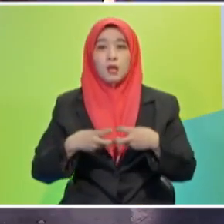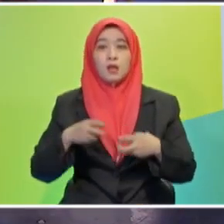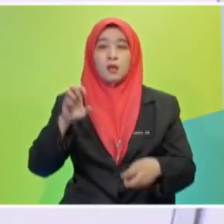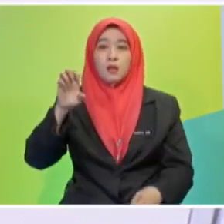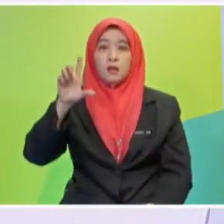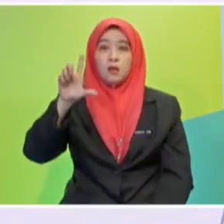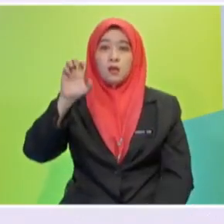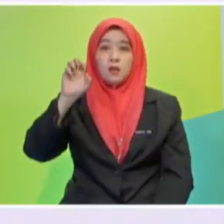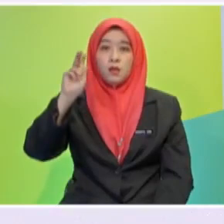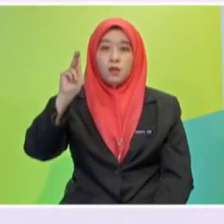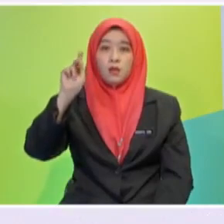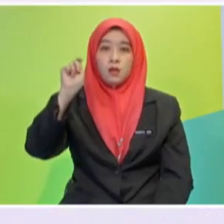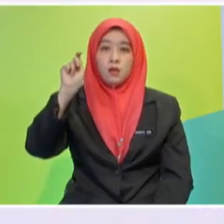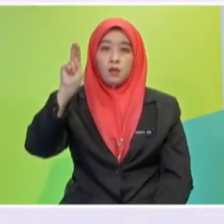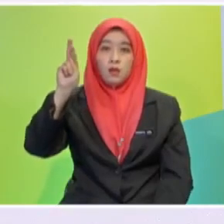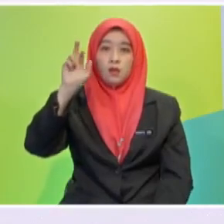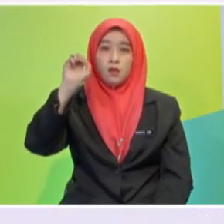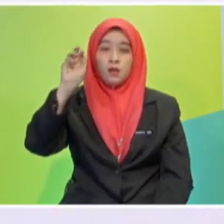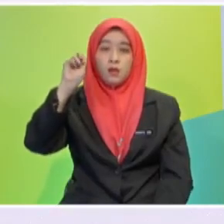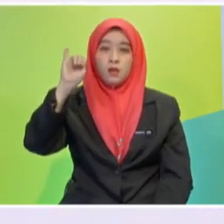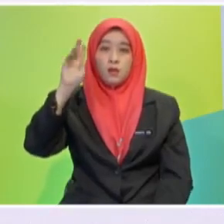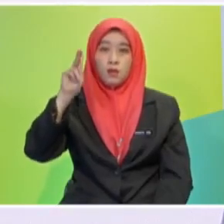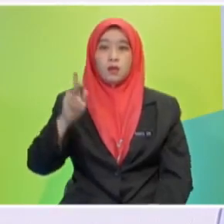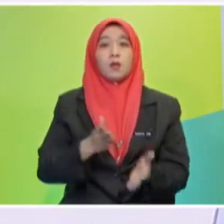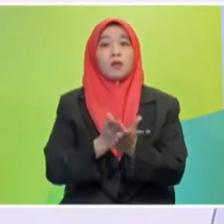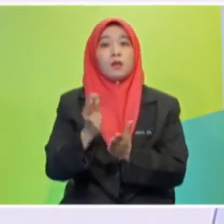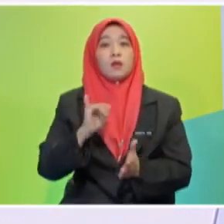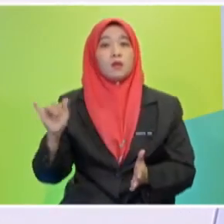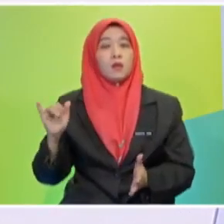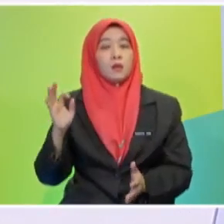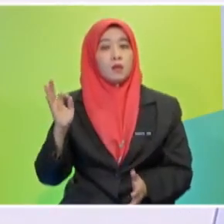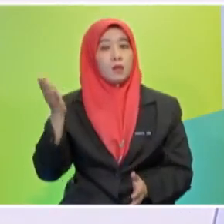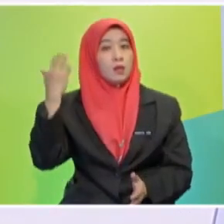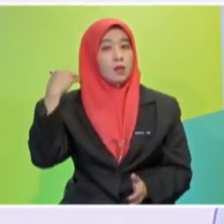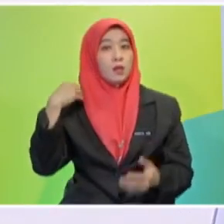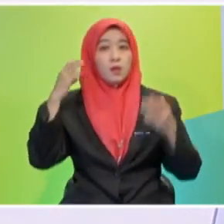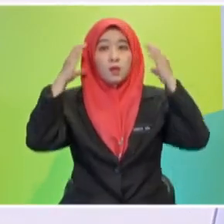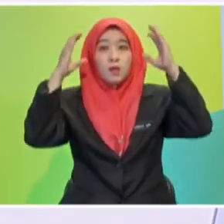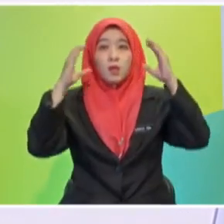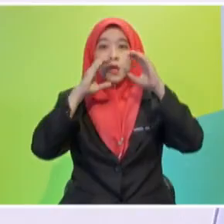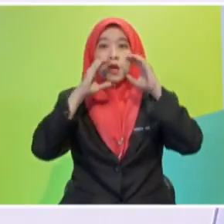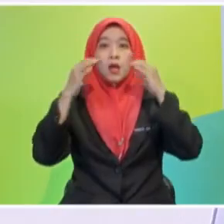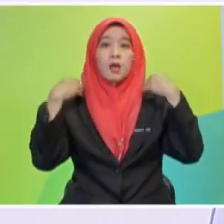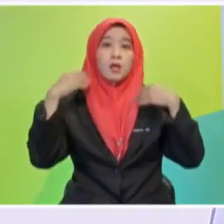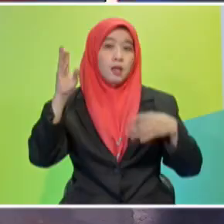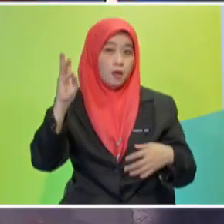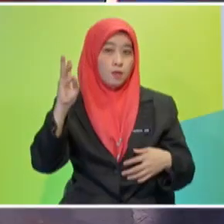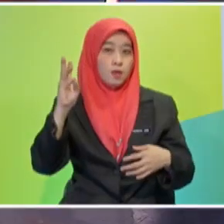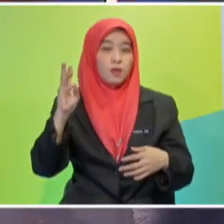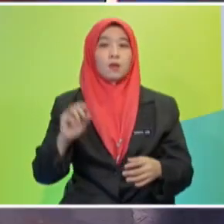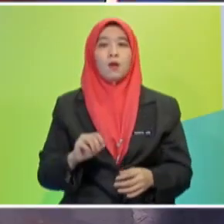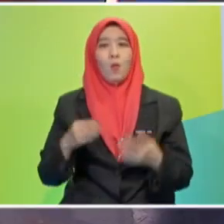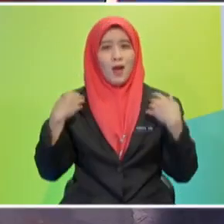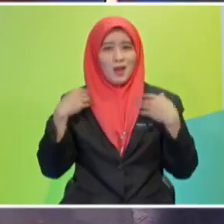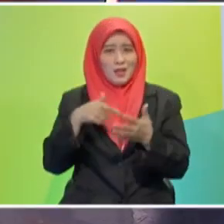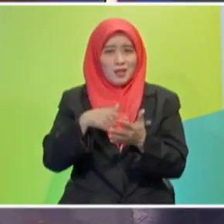Aiman. Okey, seterusnya. Okey. Tadi cikgu cakap ada 6 kan? Jadi ada lagi satu. Sorry.